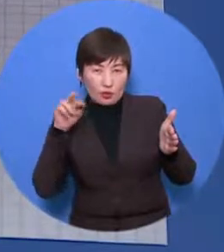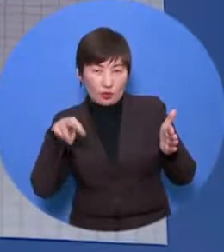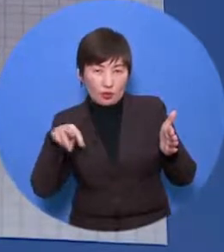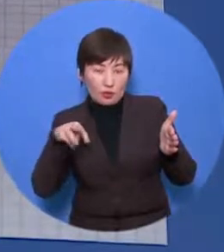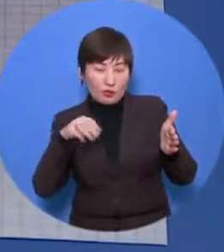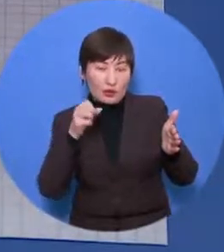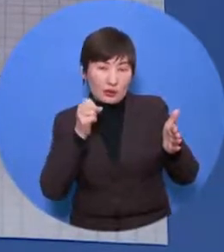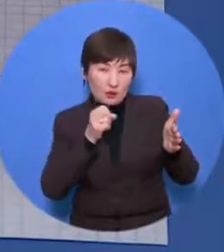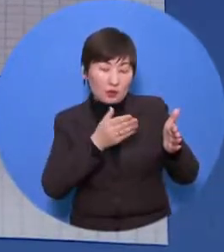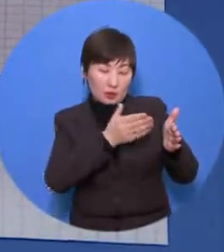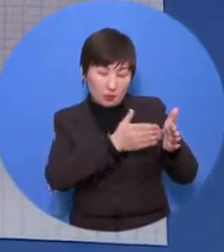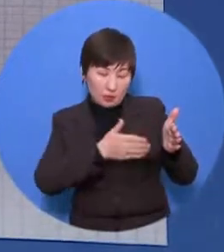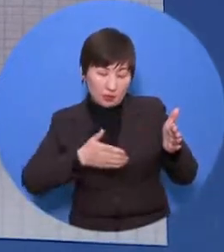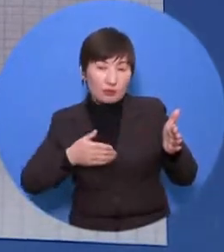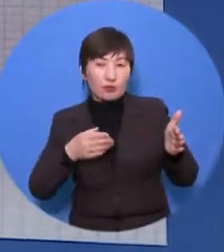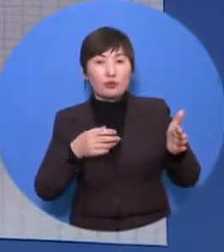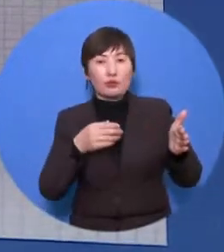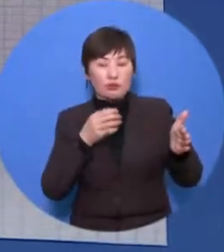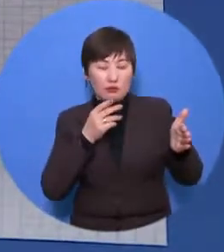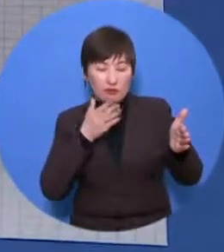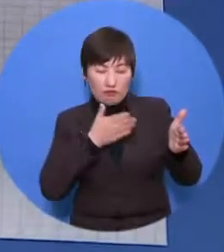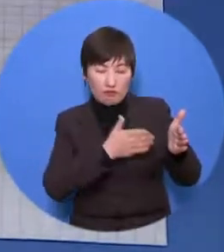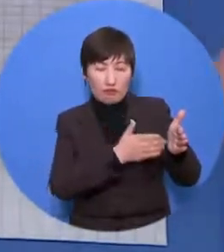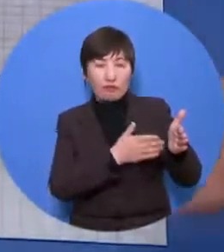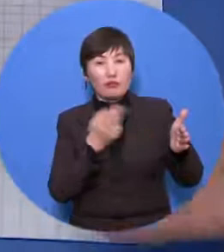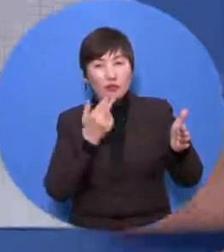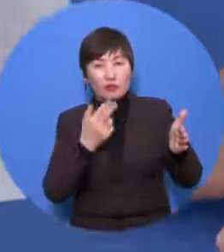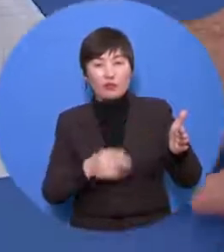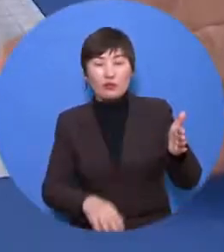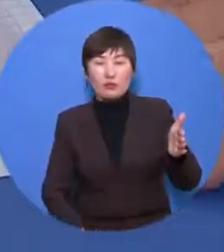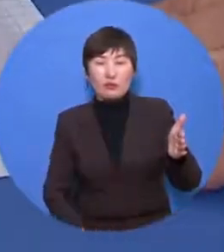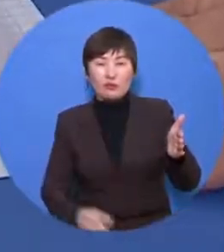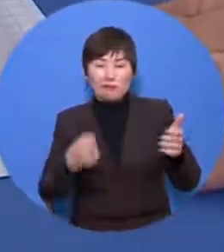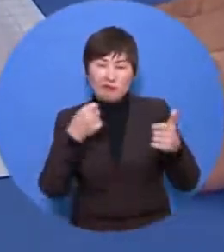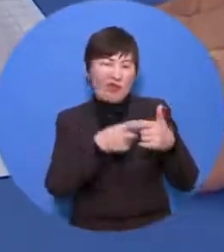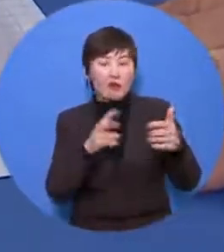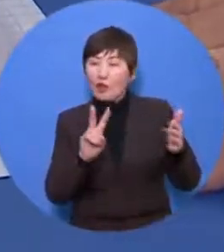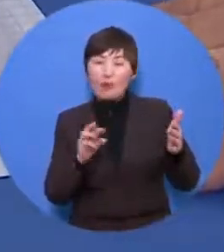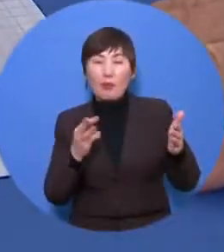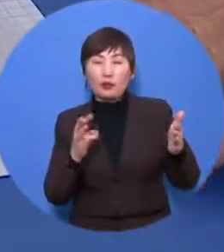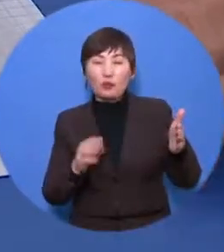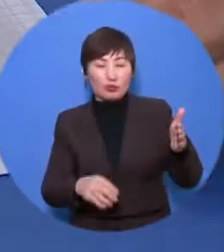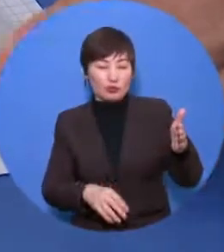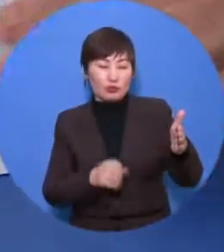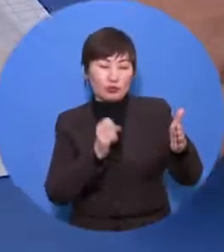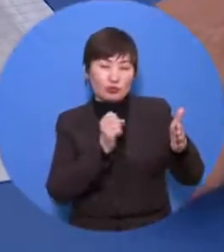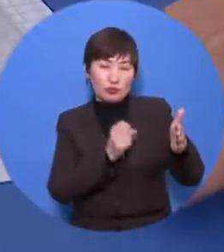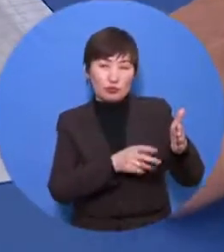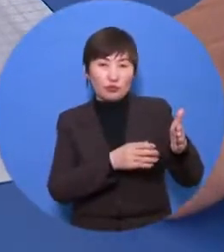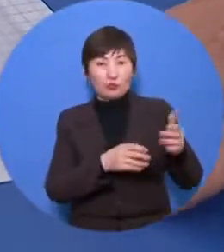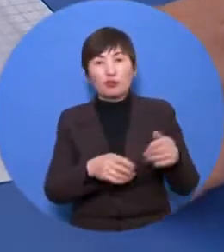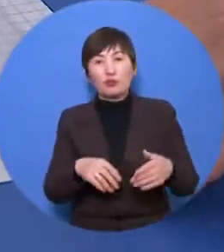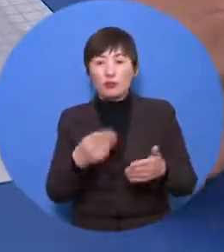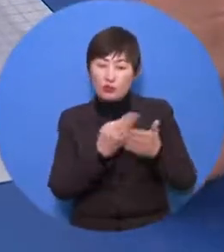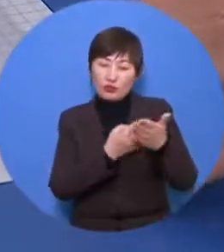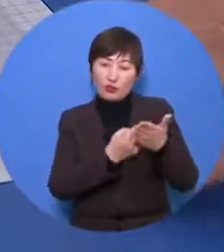За бидний туршилт бол ойролцоогоор гарч байгаа гэдгийг анхаараарай. За та нарын зураг ийм болсон байх.